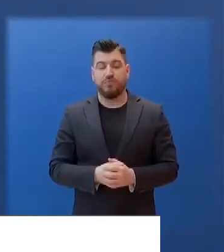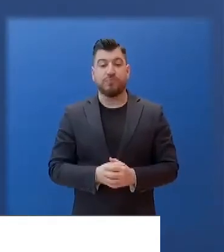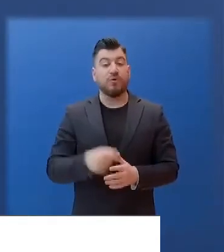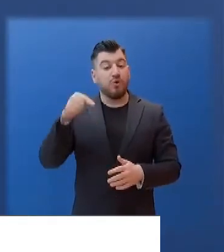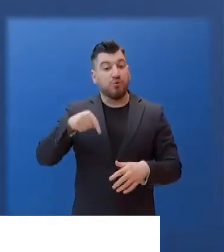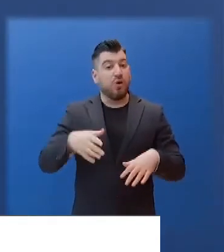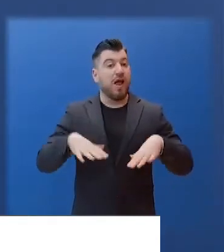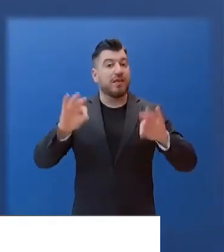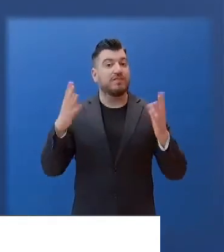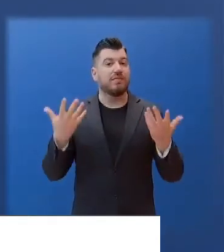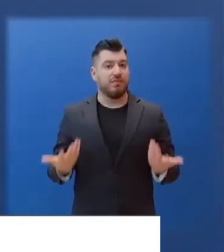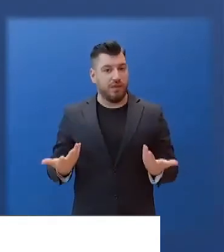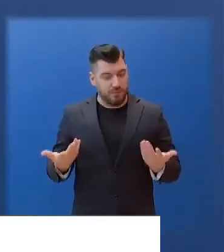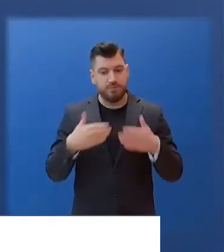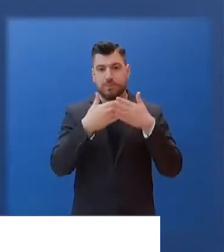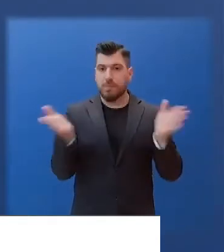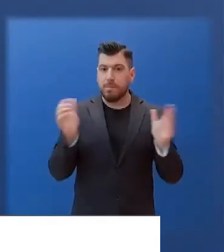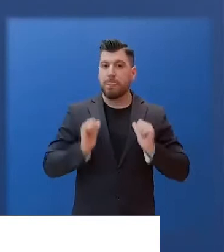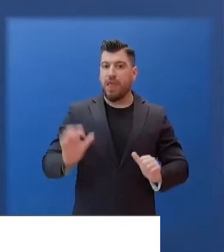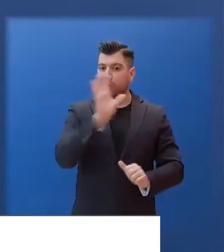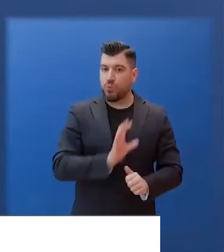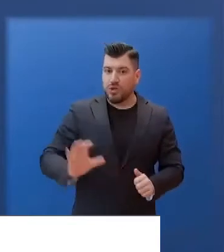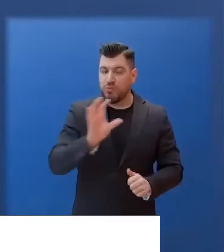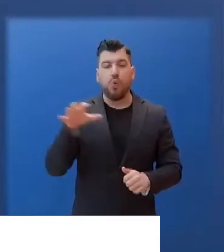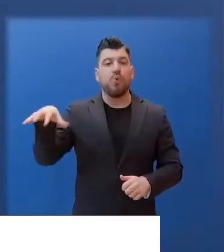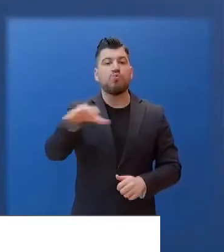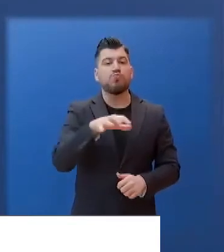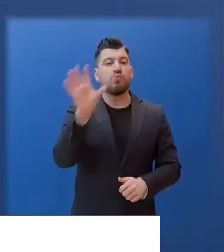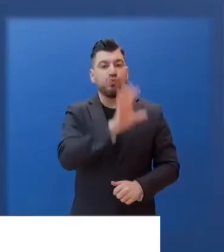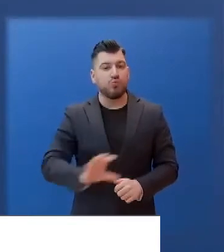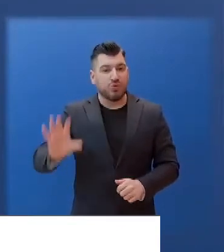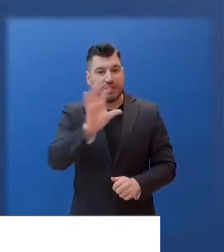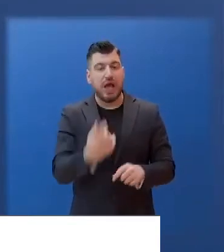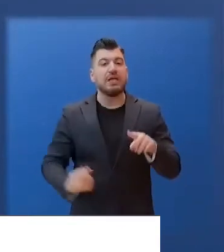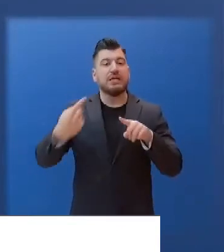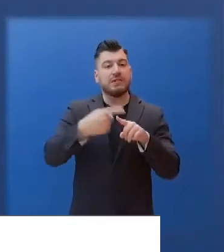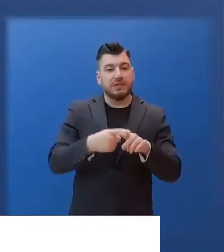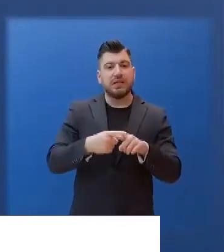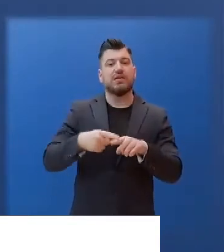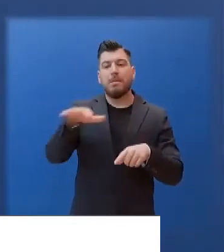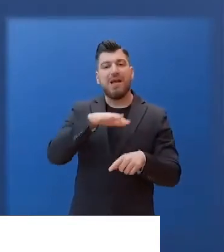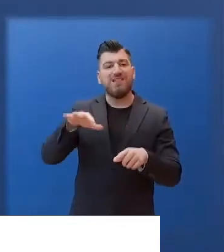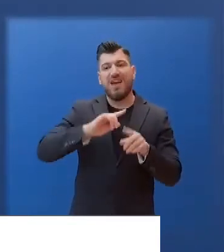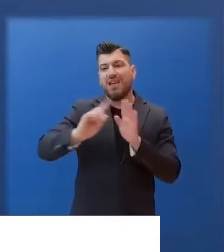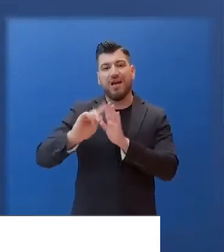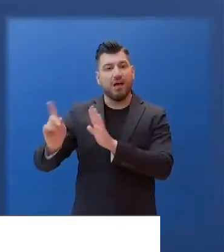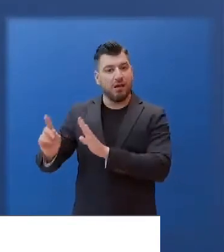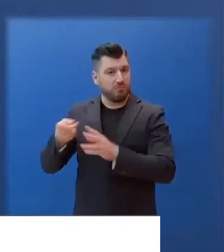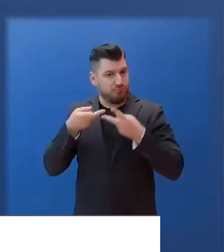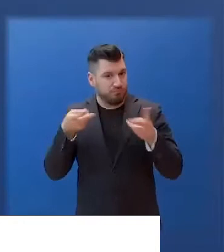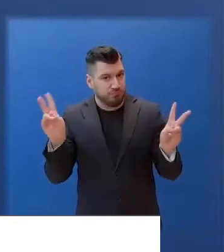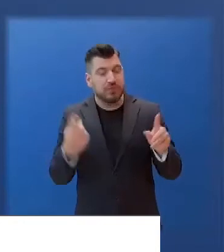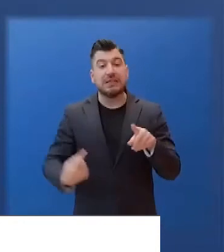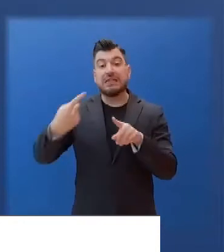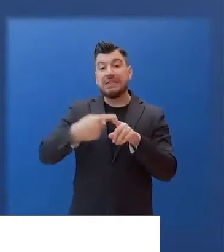κιόλας τις πρώτες μέρες μετά το άνοιγμα του τουρισμού και των μουσείων, την απελευθέρωση των υπερτοπικών μετακινήσεων, την κατάργηση